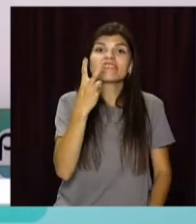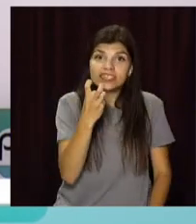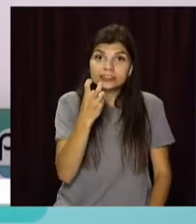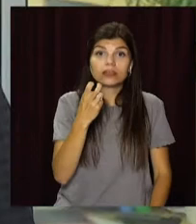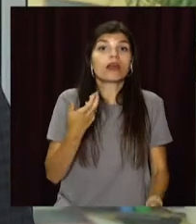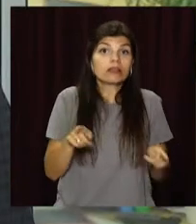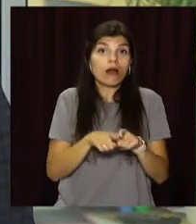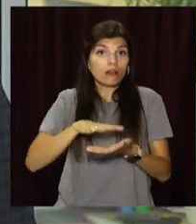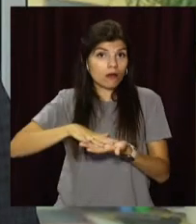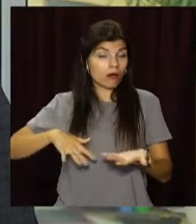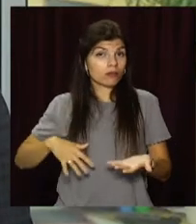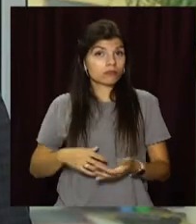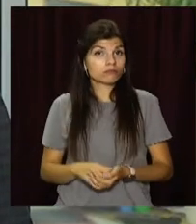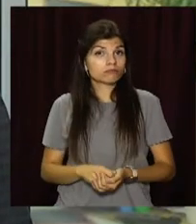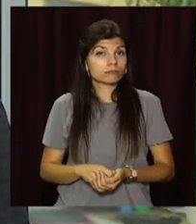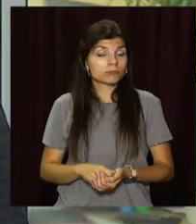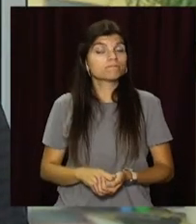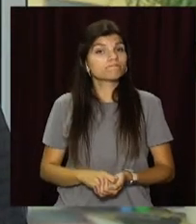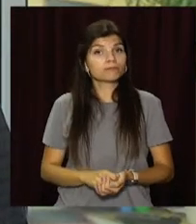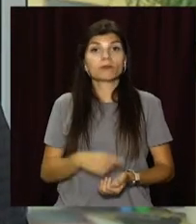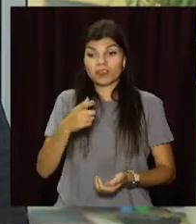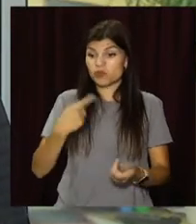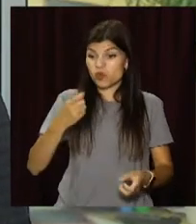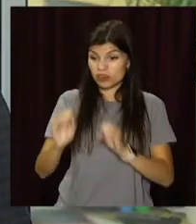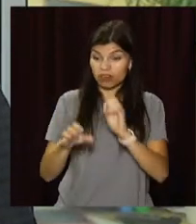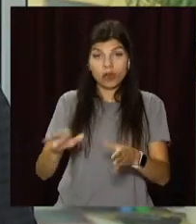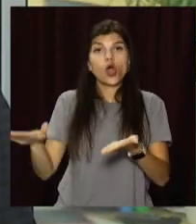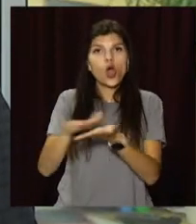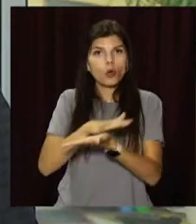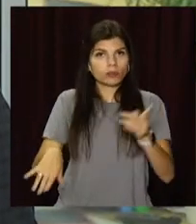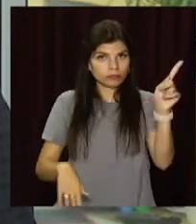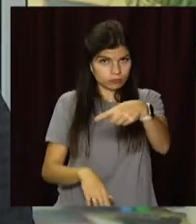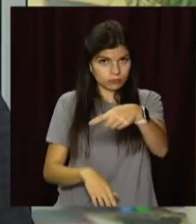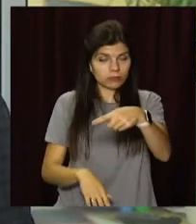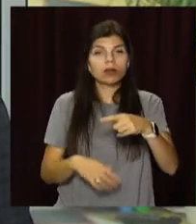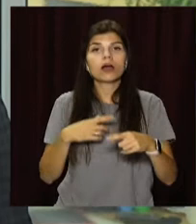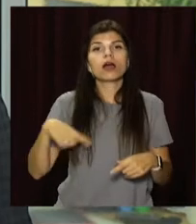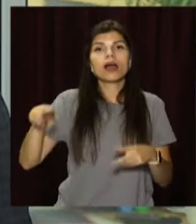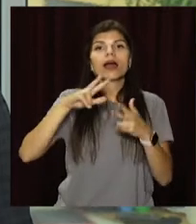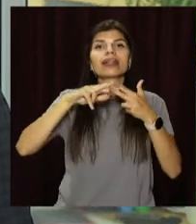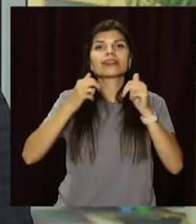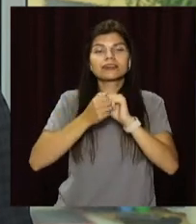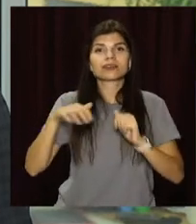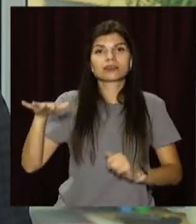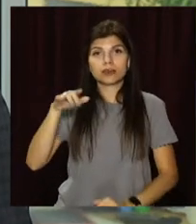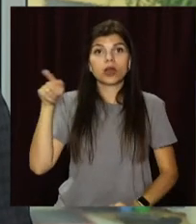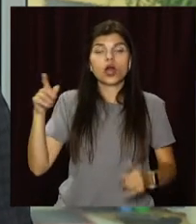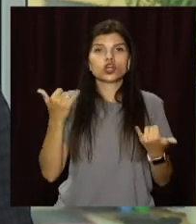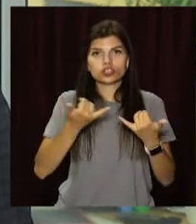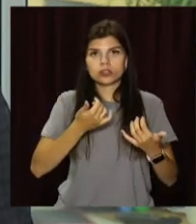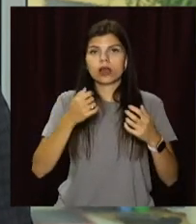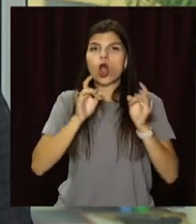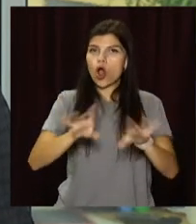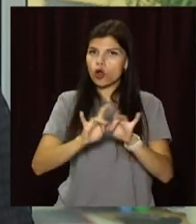далі. На сміти в прибери. У Дніпрі екологи та інспекція з благоустрою міськради проводять